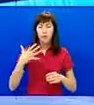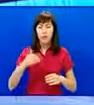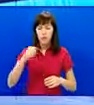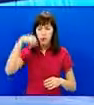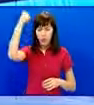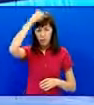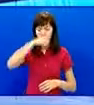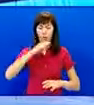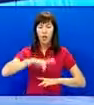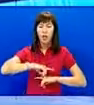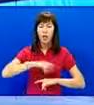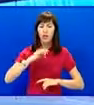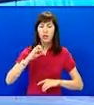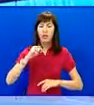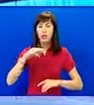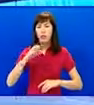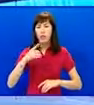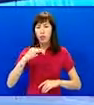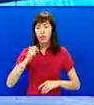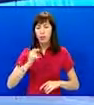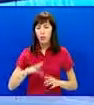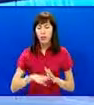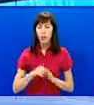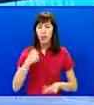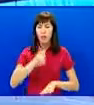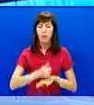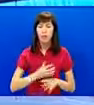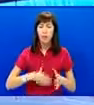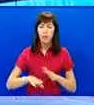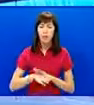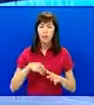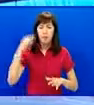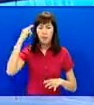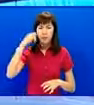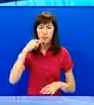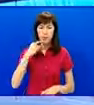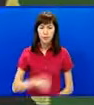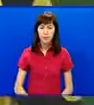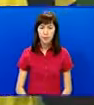35-летний вратарь павлодарского «Иртыша» Давид Лория избран капитаном сборной Казахстана.